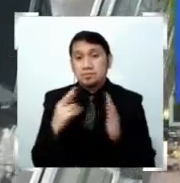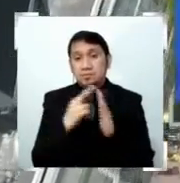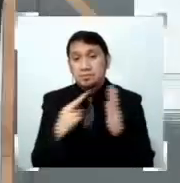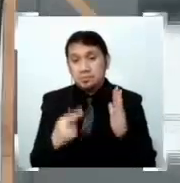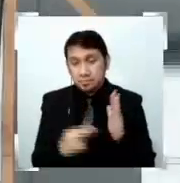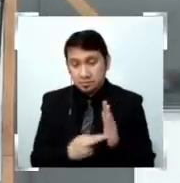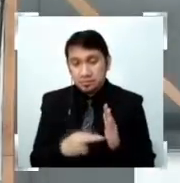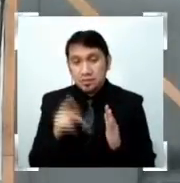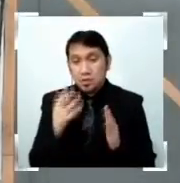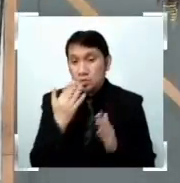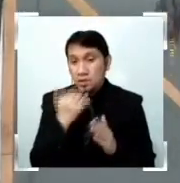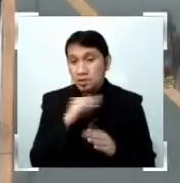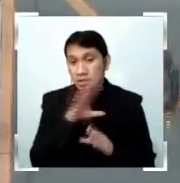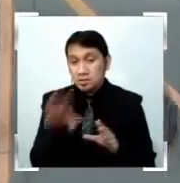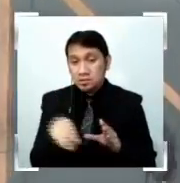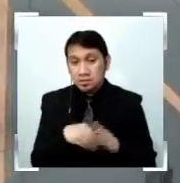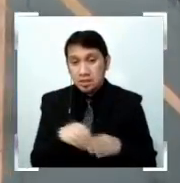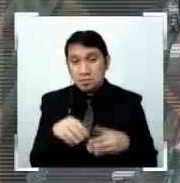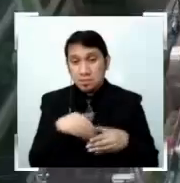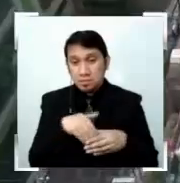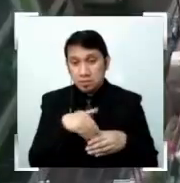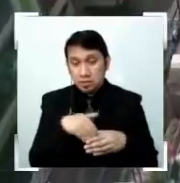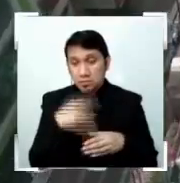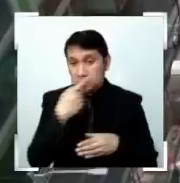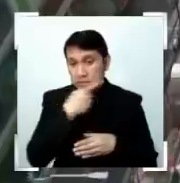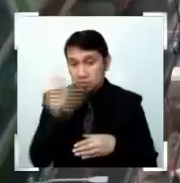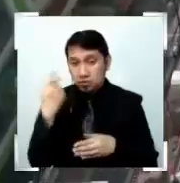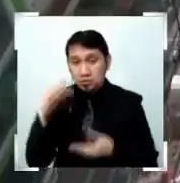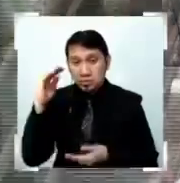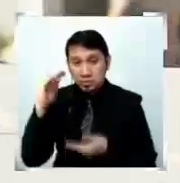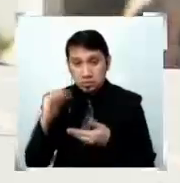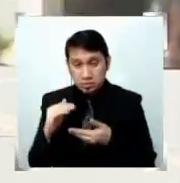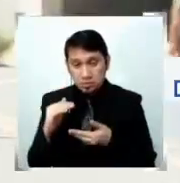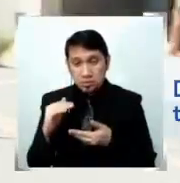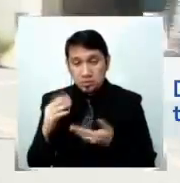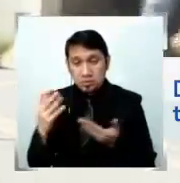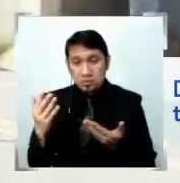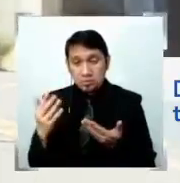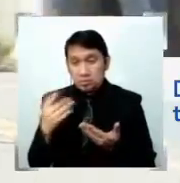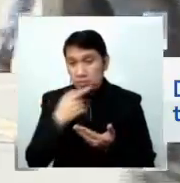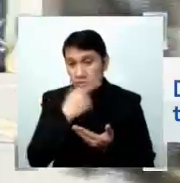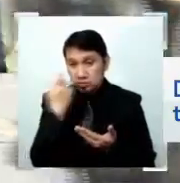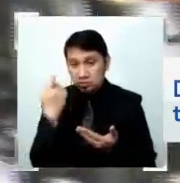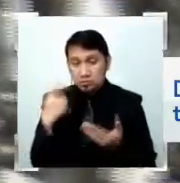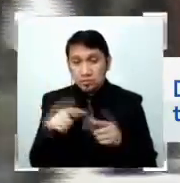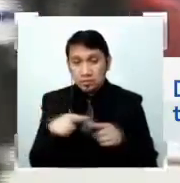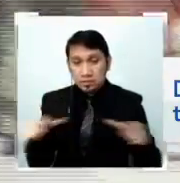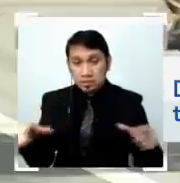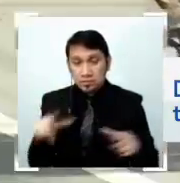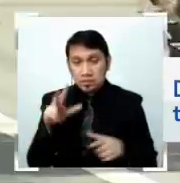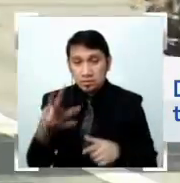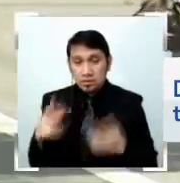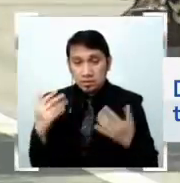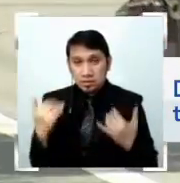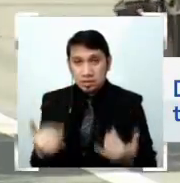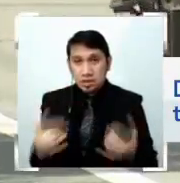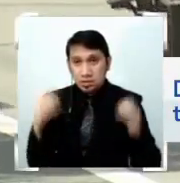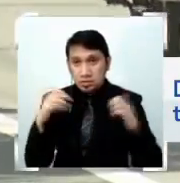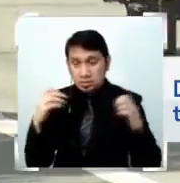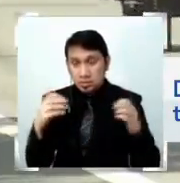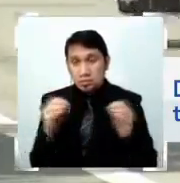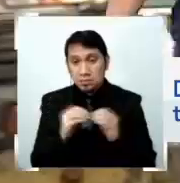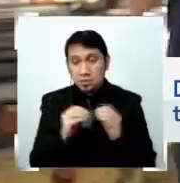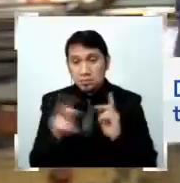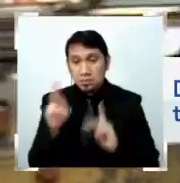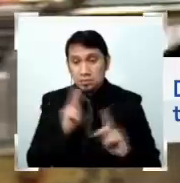pagluluwag kasabay ng pagbaba ng NCR sa Alert Level 3 simula Sabado. Asahan dahil dyan ang pagdami ng tao sa labas. Pero sa